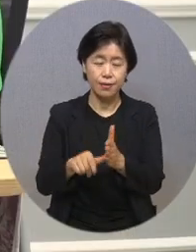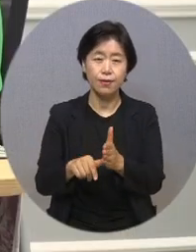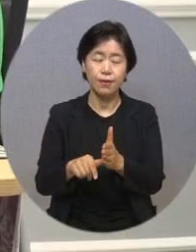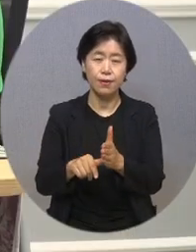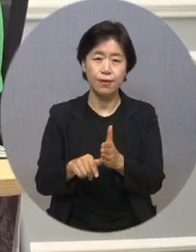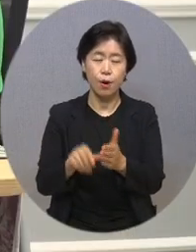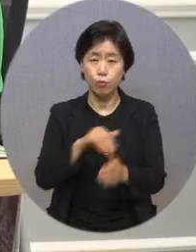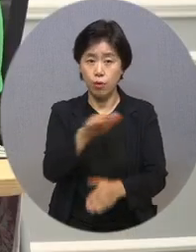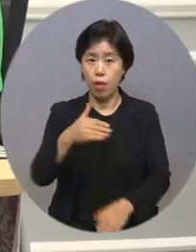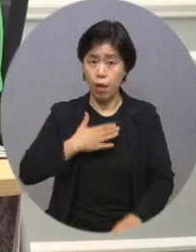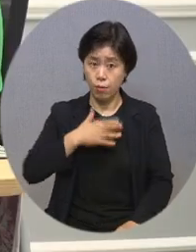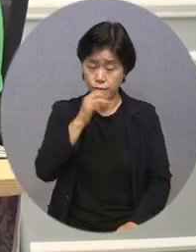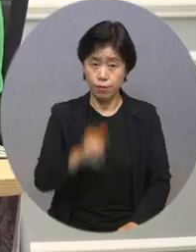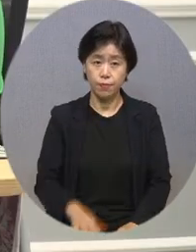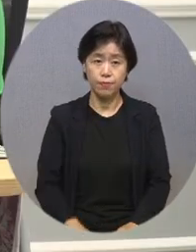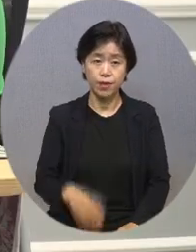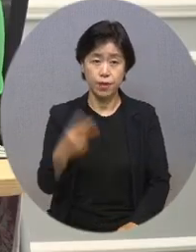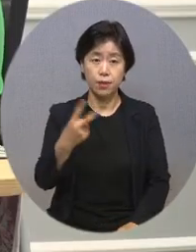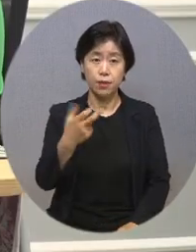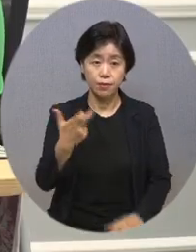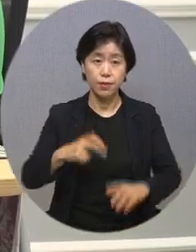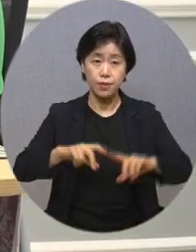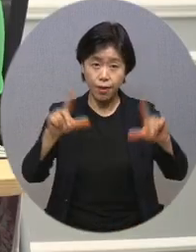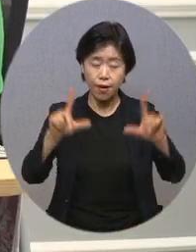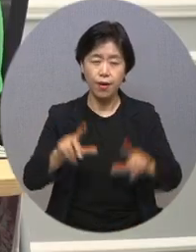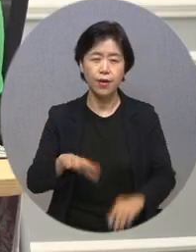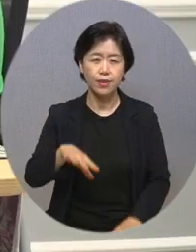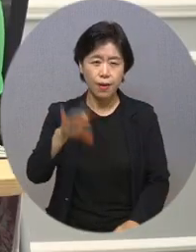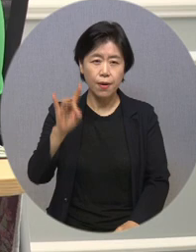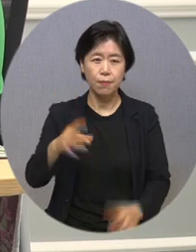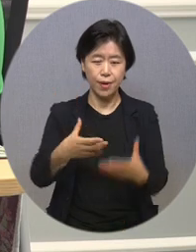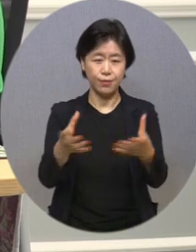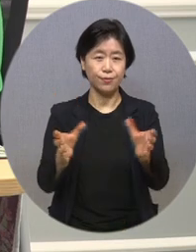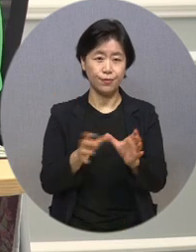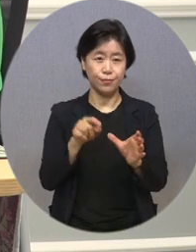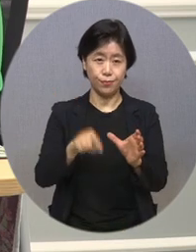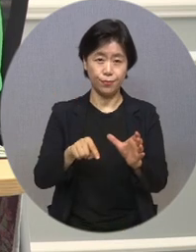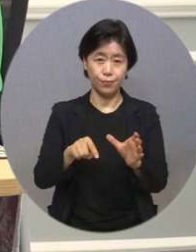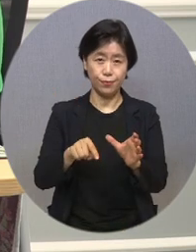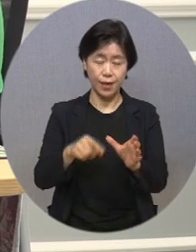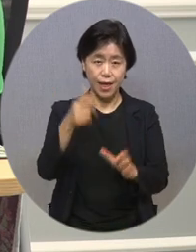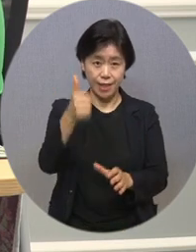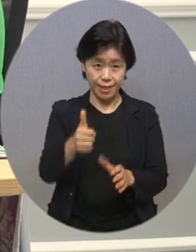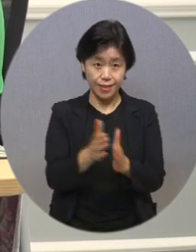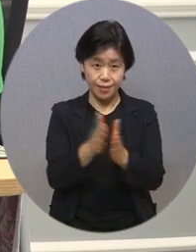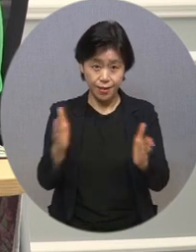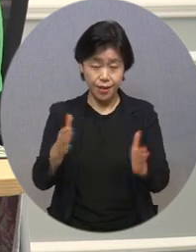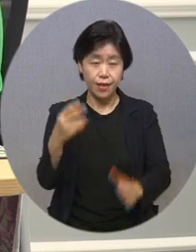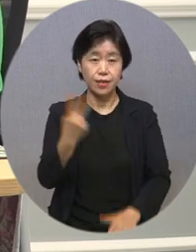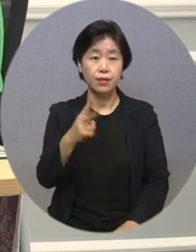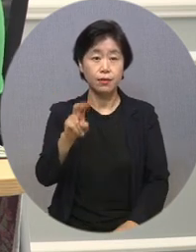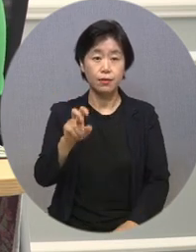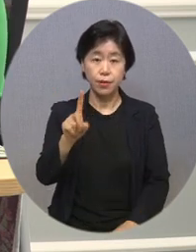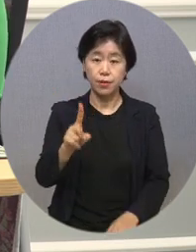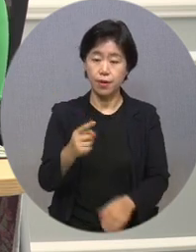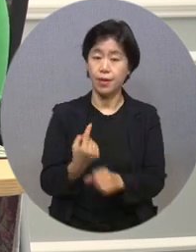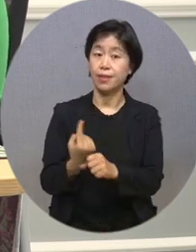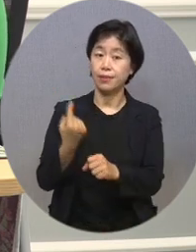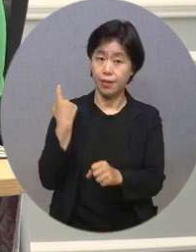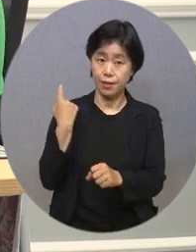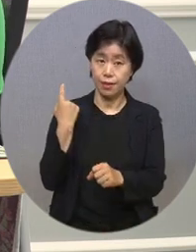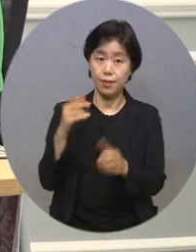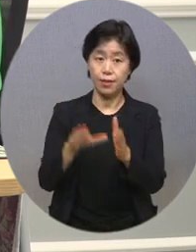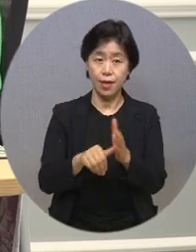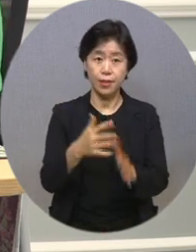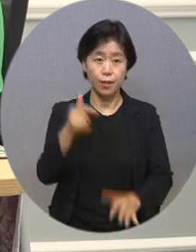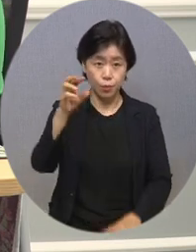2017년도였죠? 네. 그 초록우산 어린이재단 대전 지역본부장에 취임하셔서 네. 많은 활동을 하셨고 2021년, 그러니까 지난해에 세종 네.